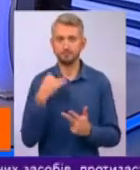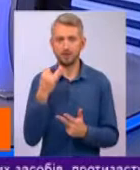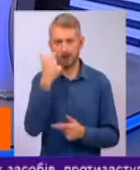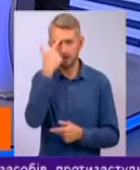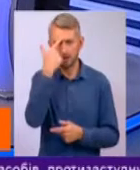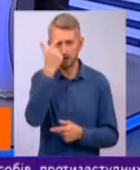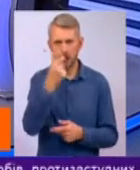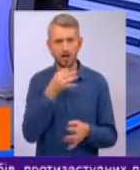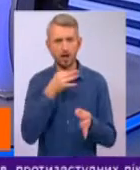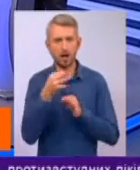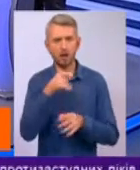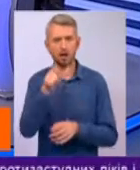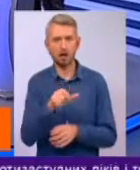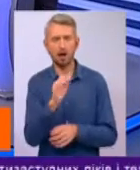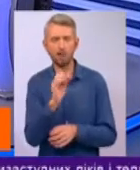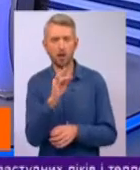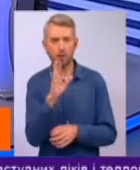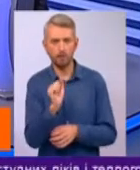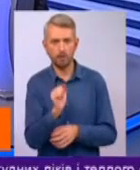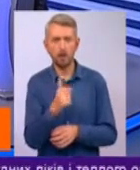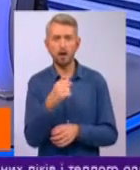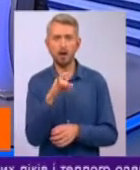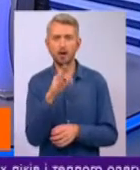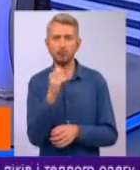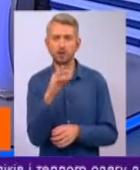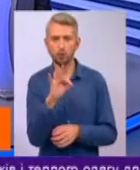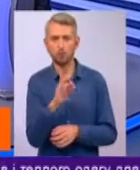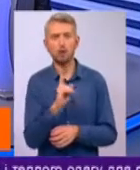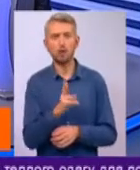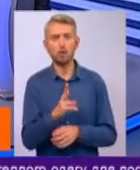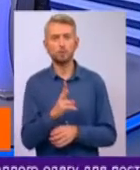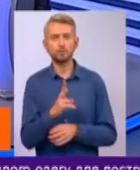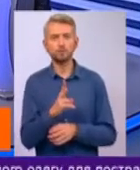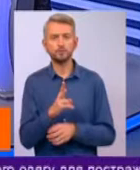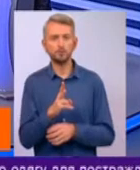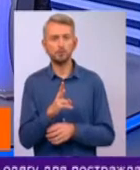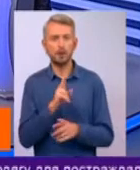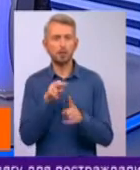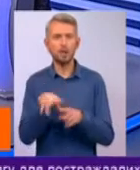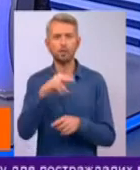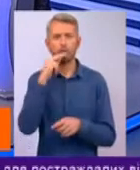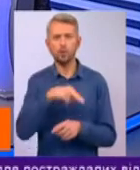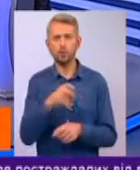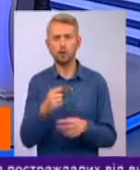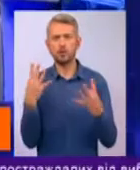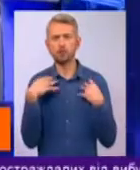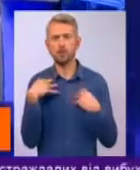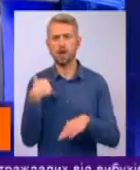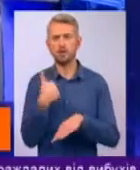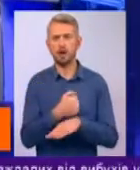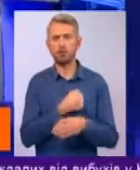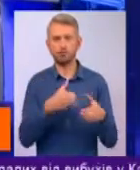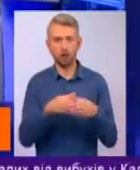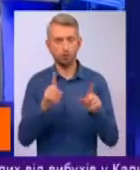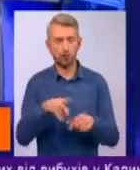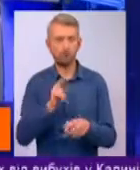заява радника Авакова Антона Геращенка, який переклав всю вину на начальника генерального штабу і навіть на